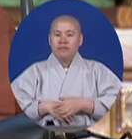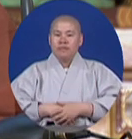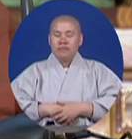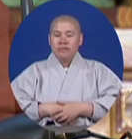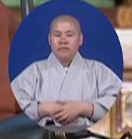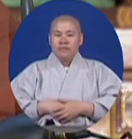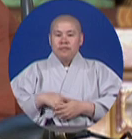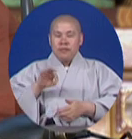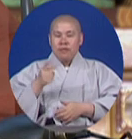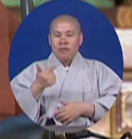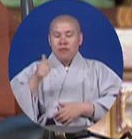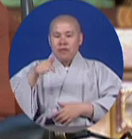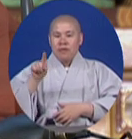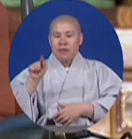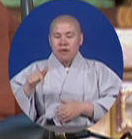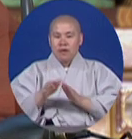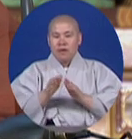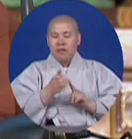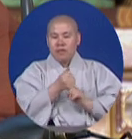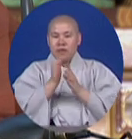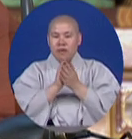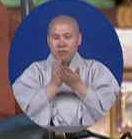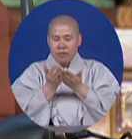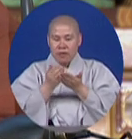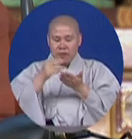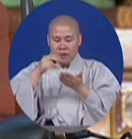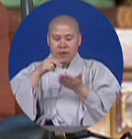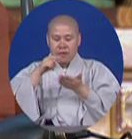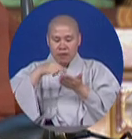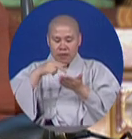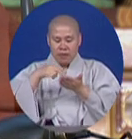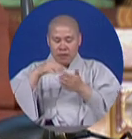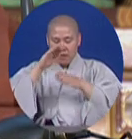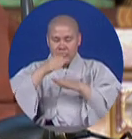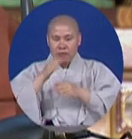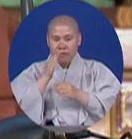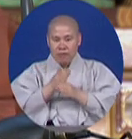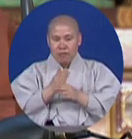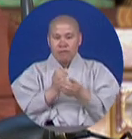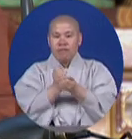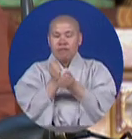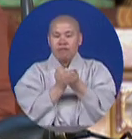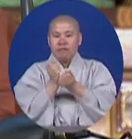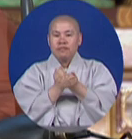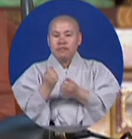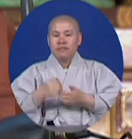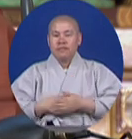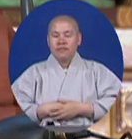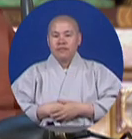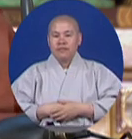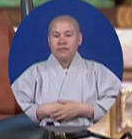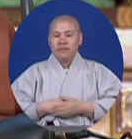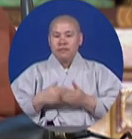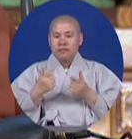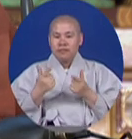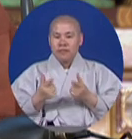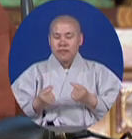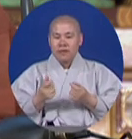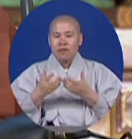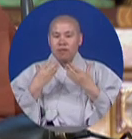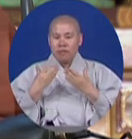이제 원각경 같은 데서 이렇게 아주 잘 설명을 했어요. 그래서 이걸